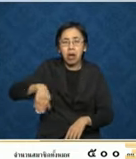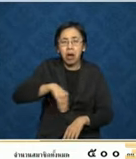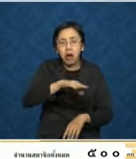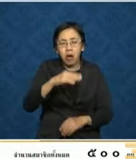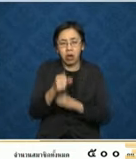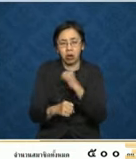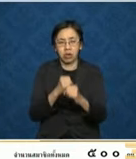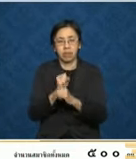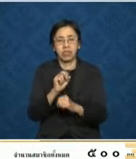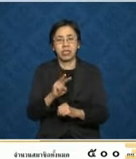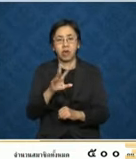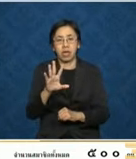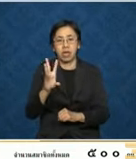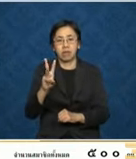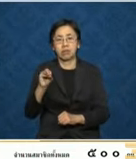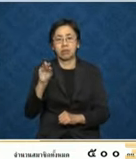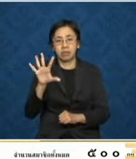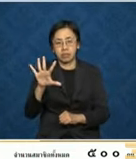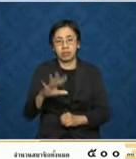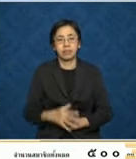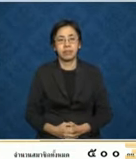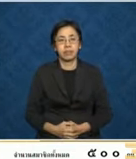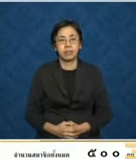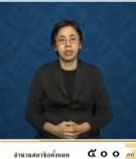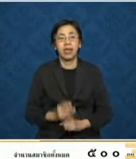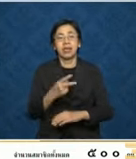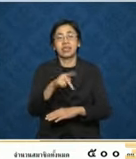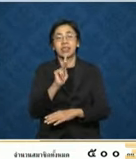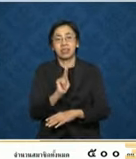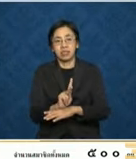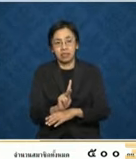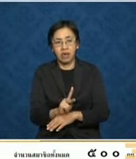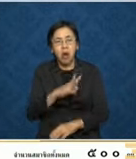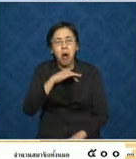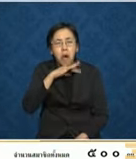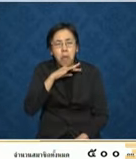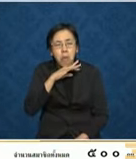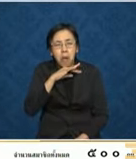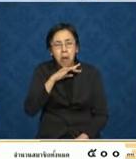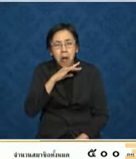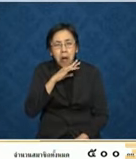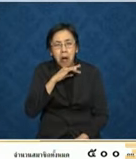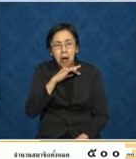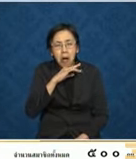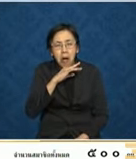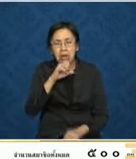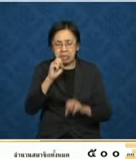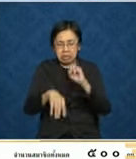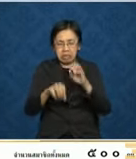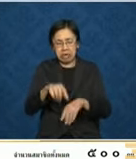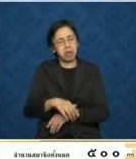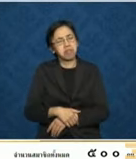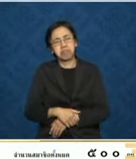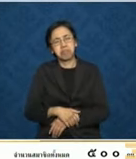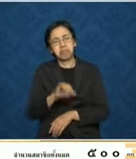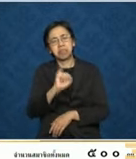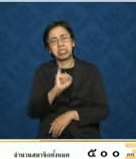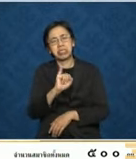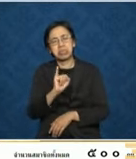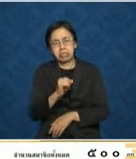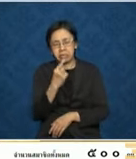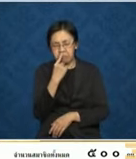ของปี2565ท่านประธานคะขยะเนี่ยมันก็เป็นสิ่งที่ไม่ดีแต่ละคนก็บ